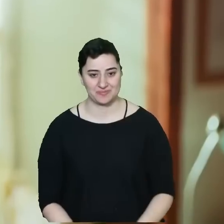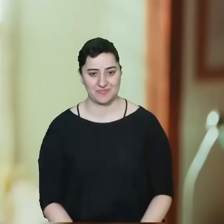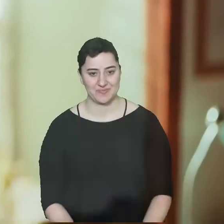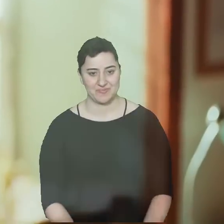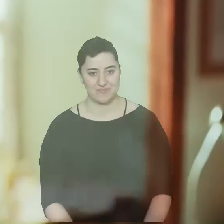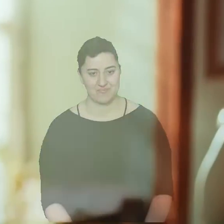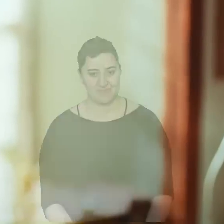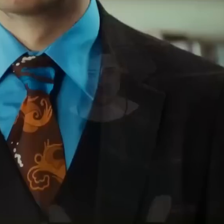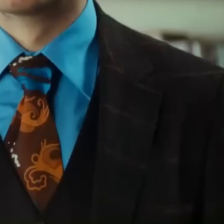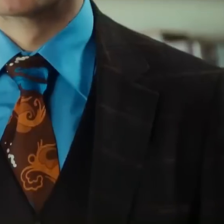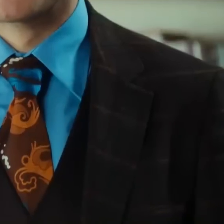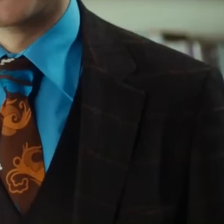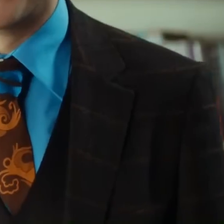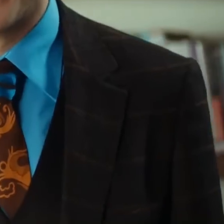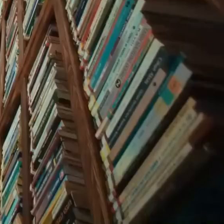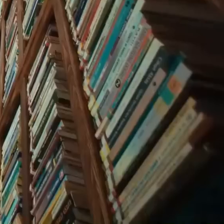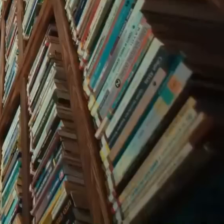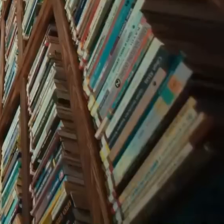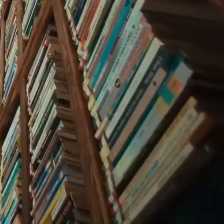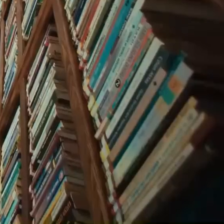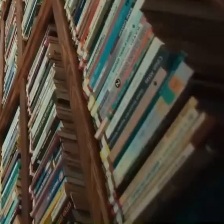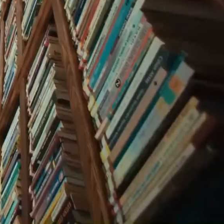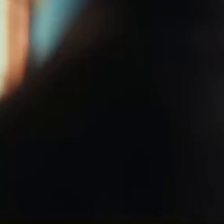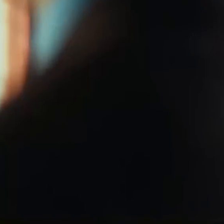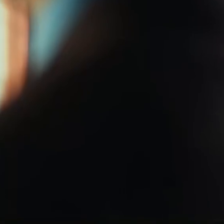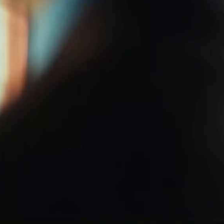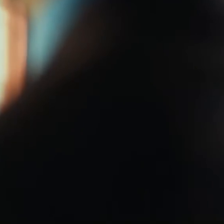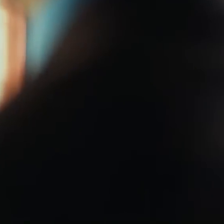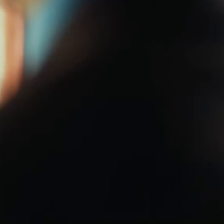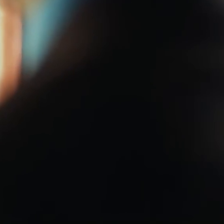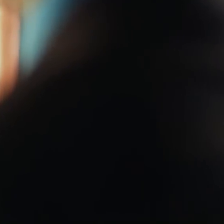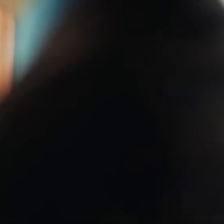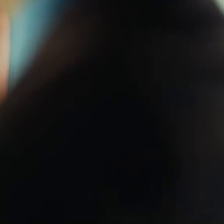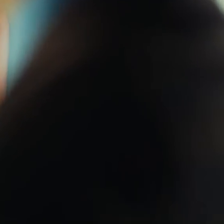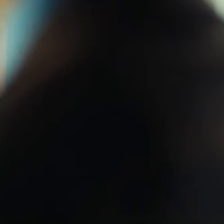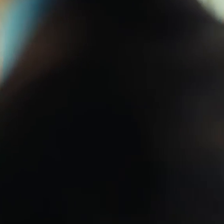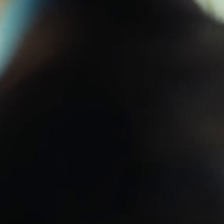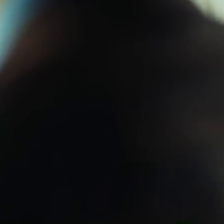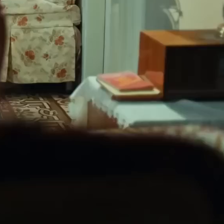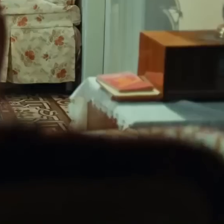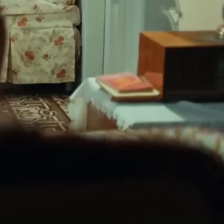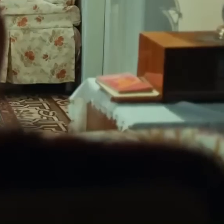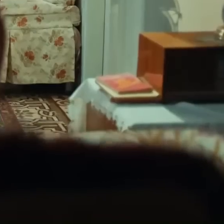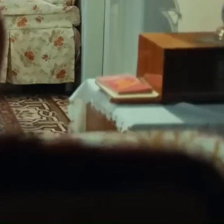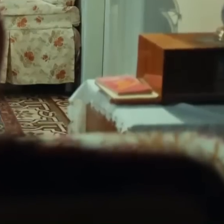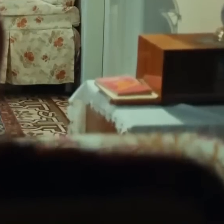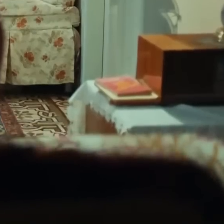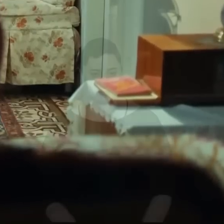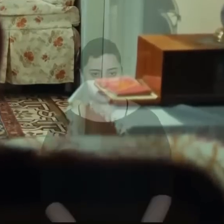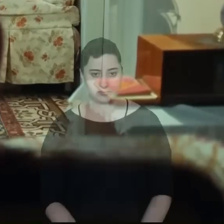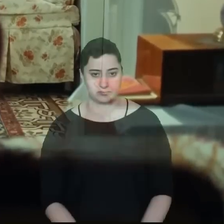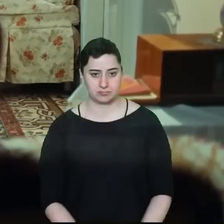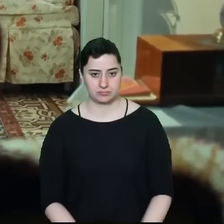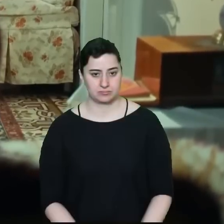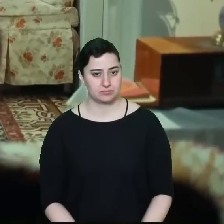Çantasını sandalyeye koyup ben de bilmiyorum gibisinden baş salladı. Dostane el sıkıştılar. Merveler karşılıklı